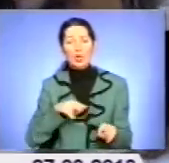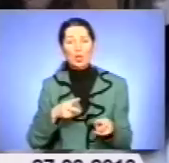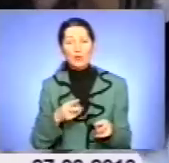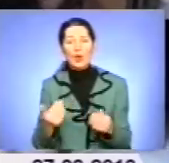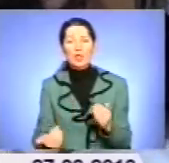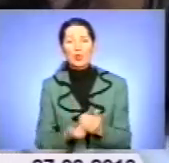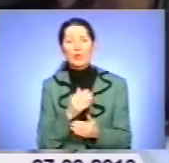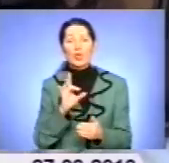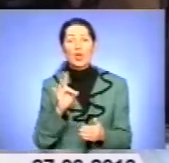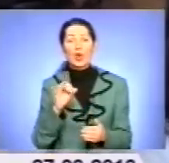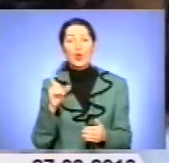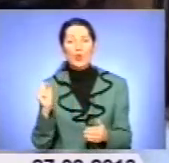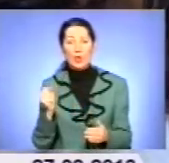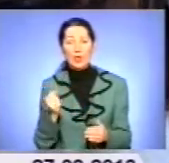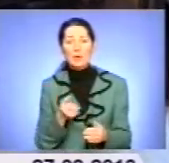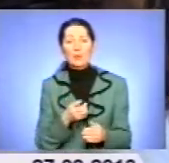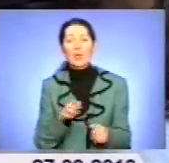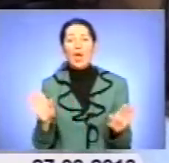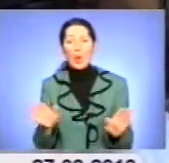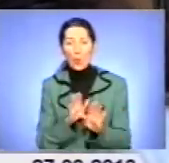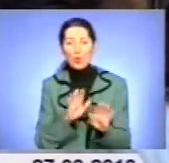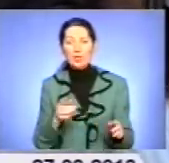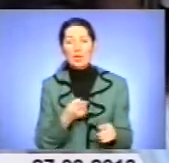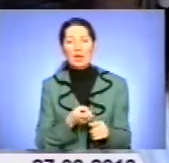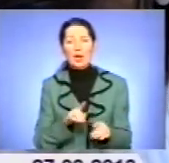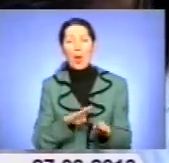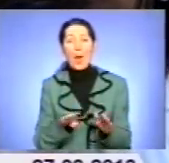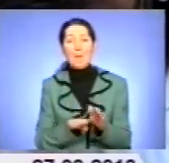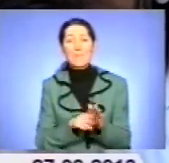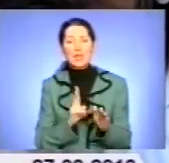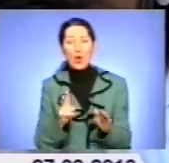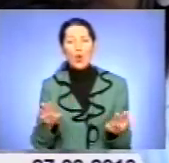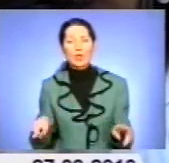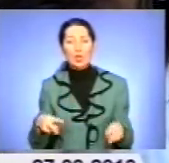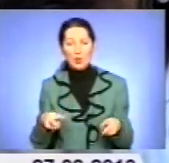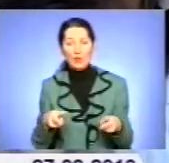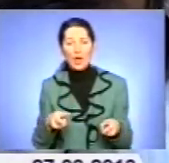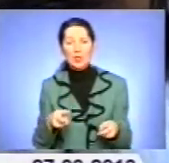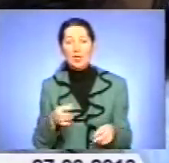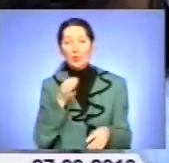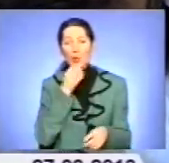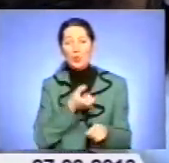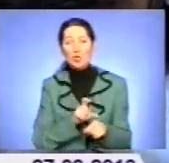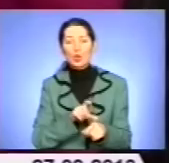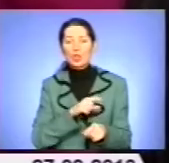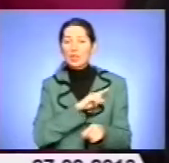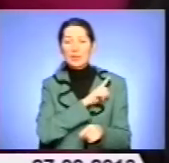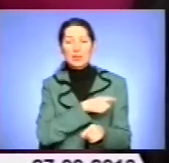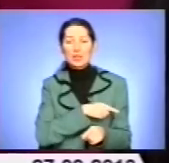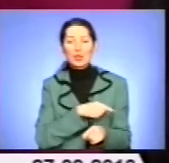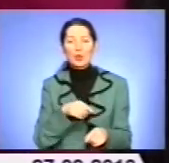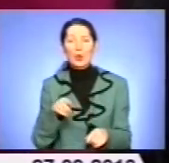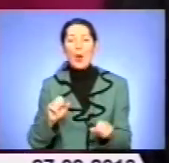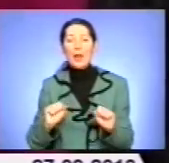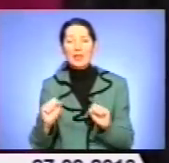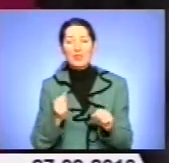сподобалися, і особливо музику, під яку ми танцювали. Мені сподобалося дуже сильно керівник, який нас вчив. Я багато